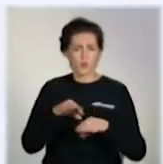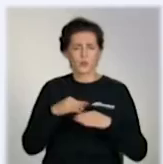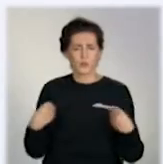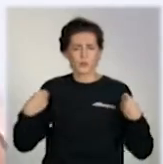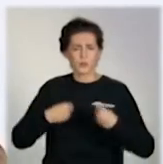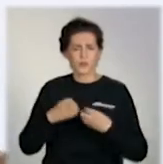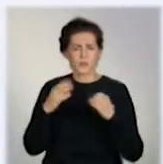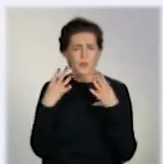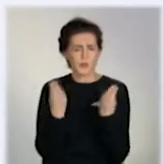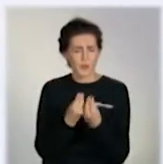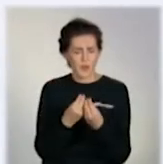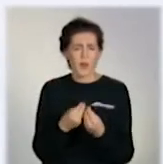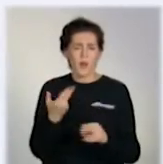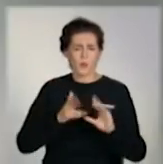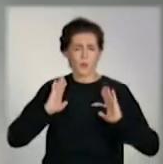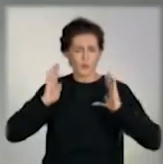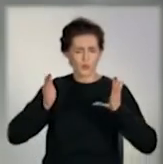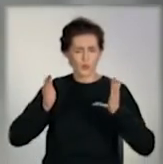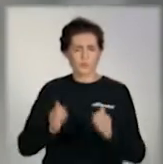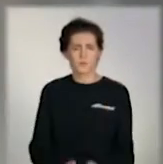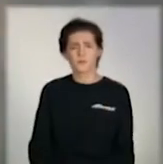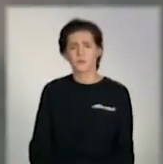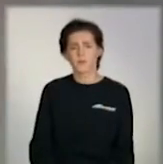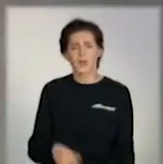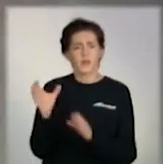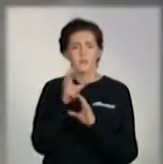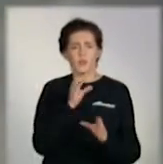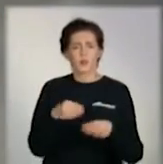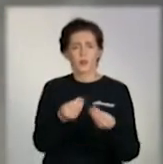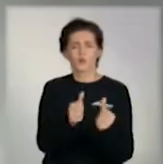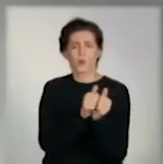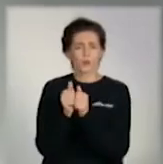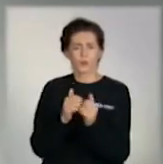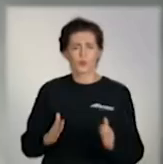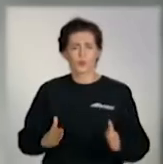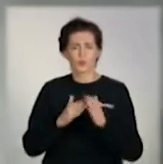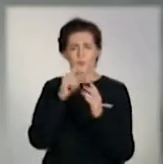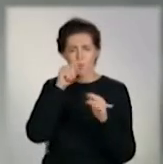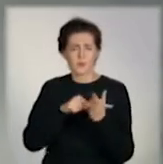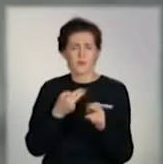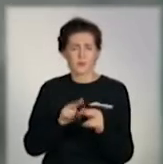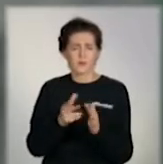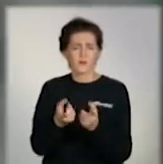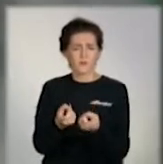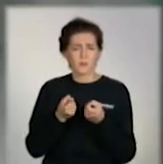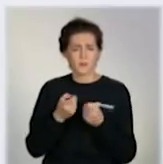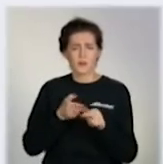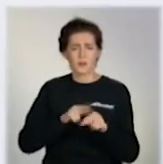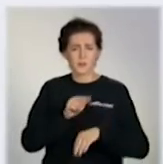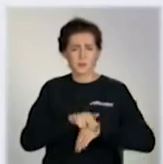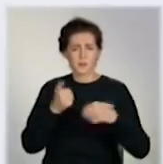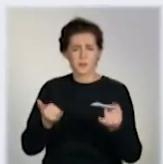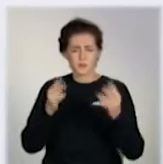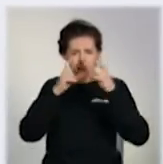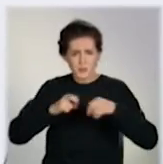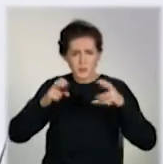з пушком, капюшон. Відео надали мешканці сусіднього будинку. Це одна із зачіпок. Зараз інспектори